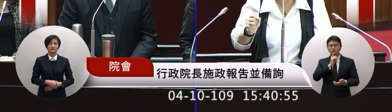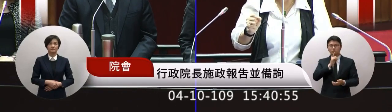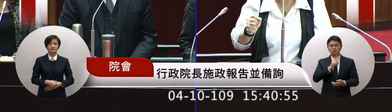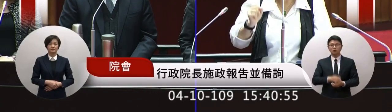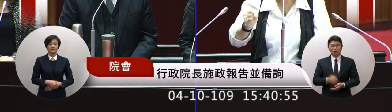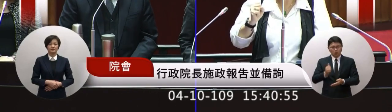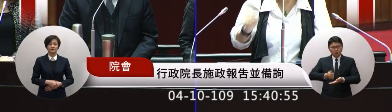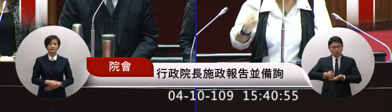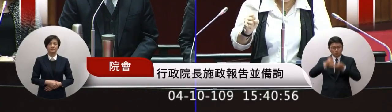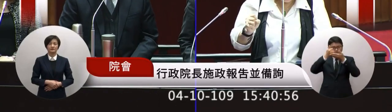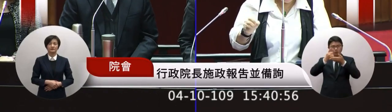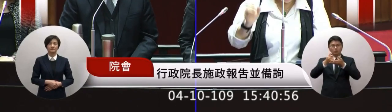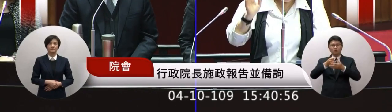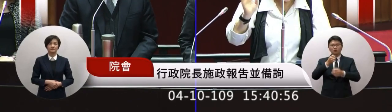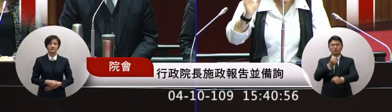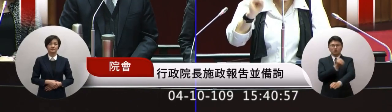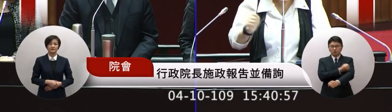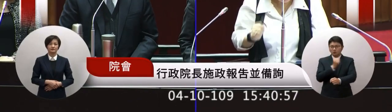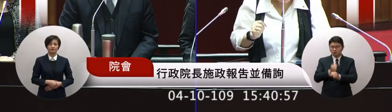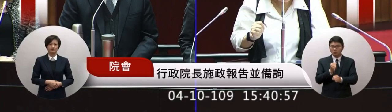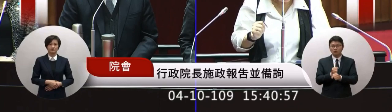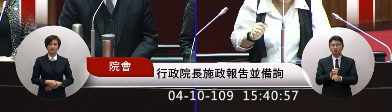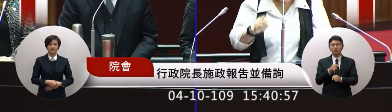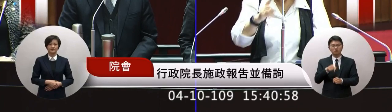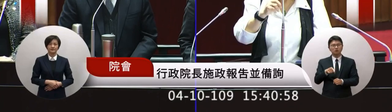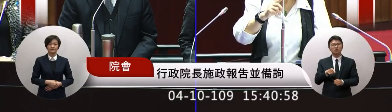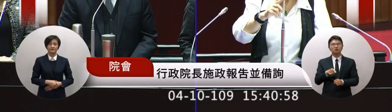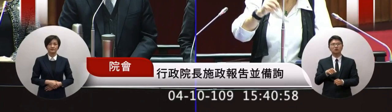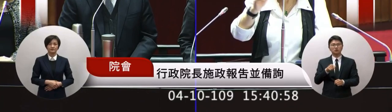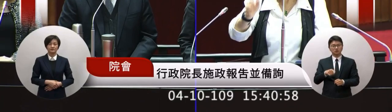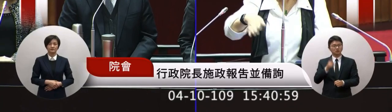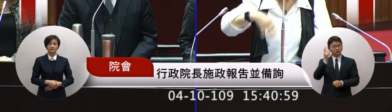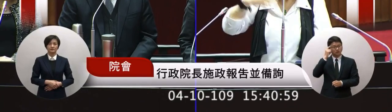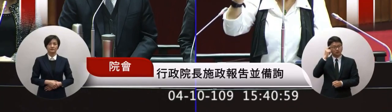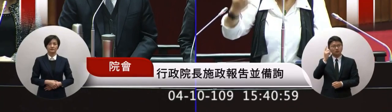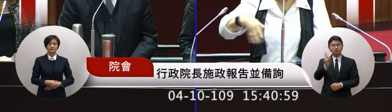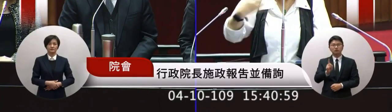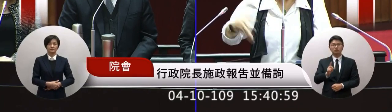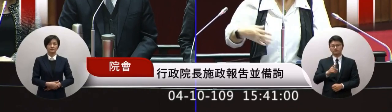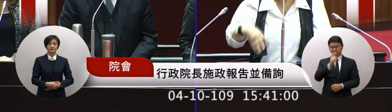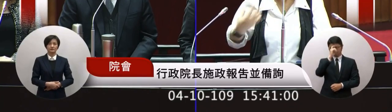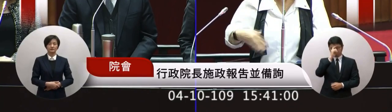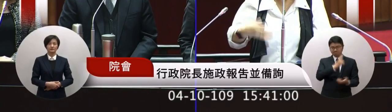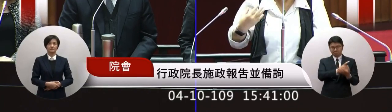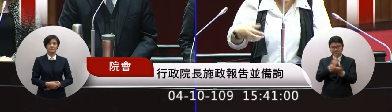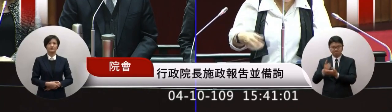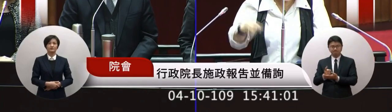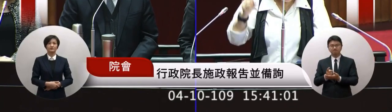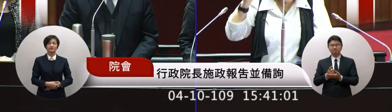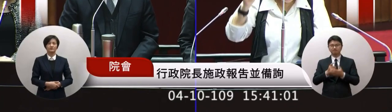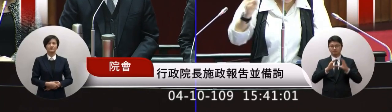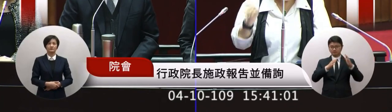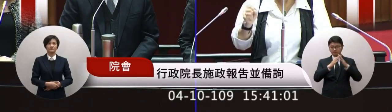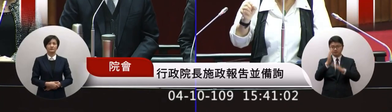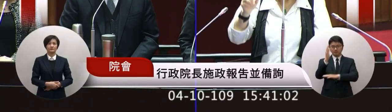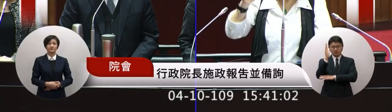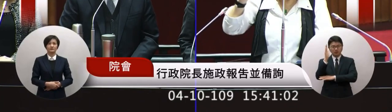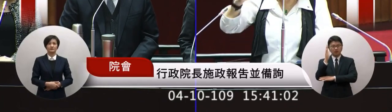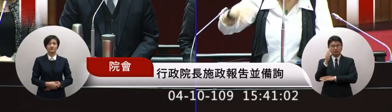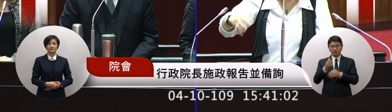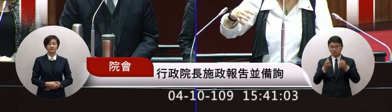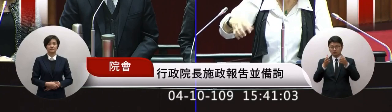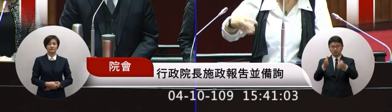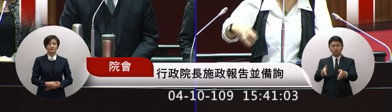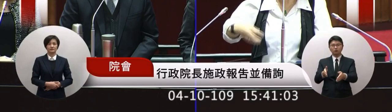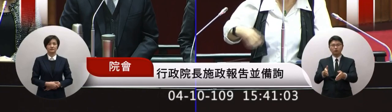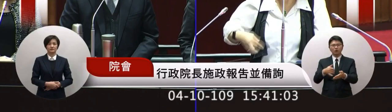动decent work这个主张他们希望各国政府都能够强化去